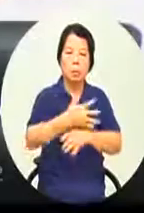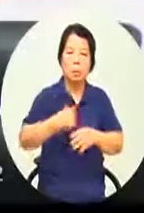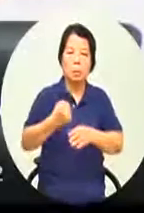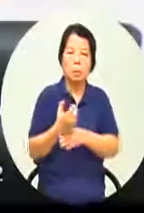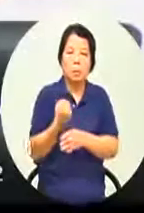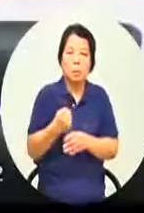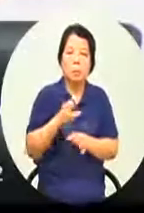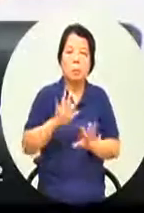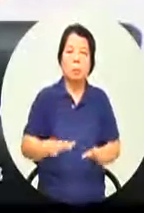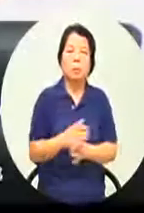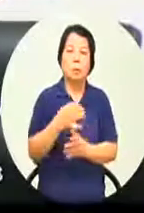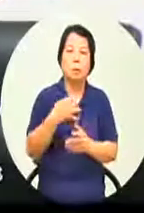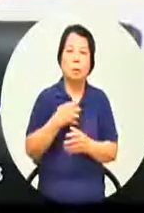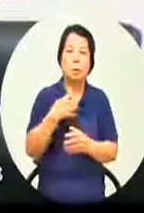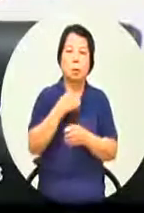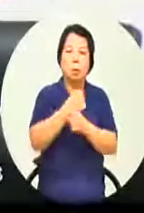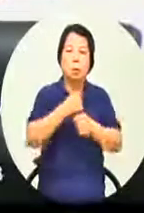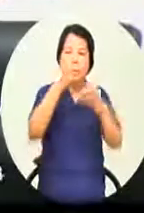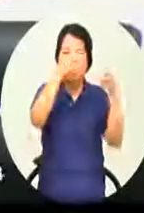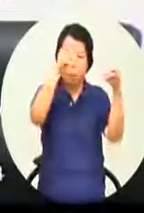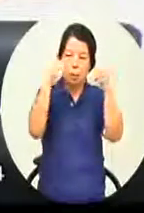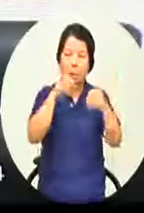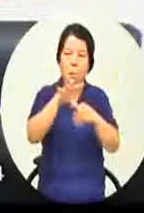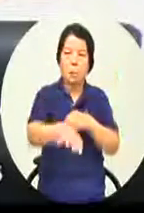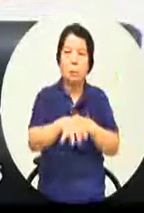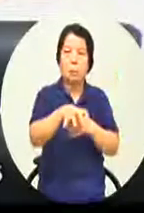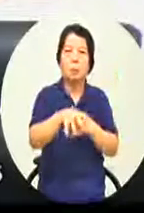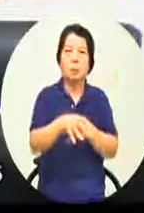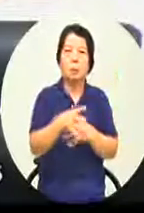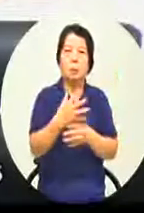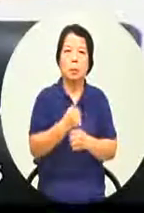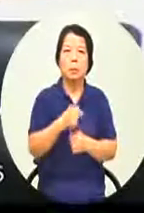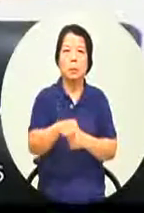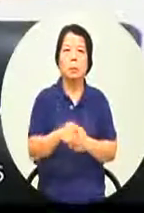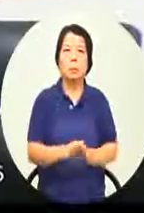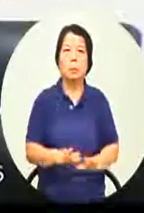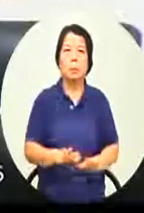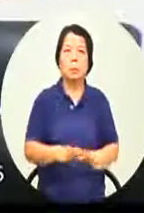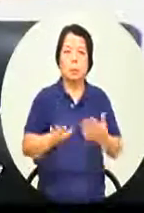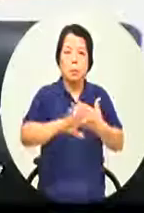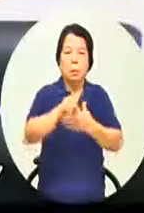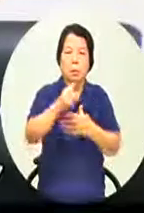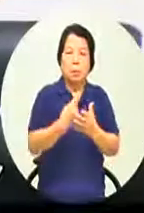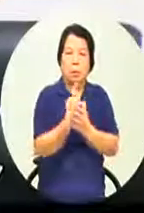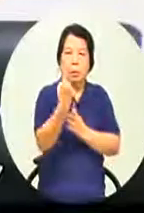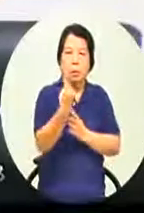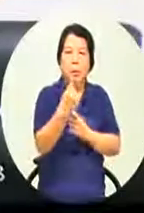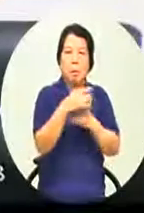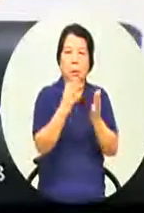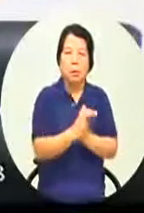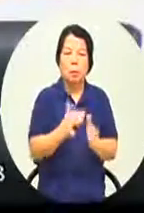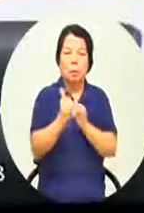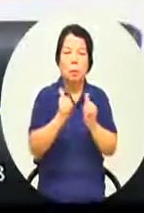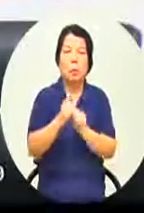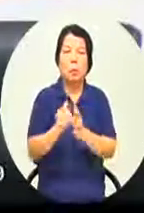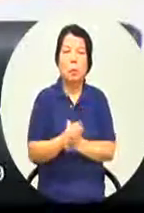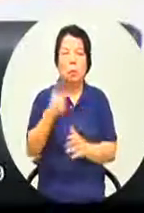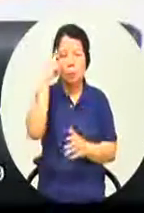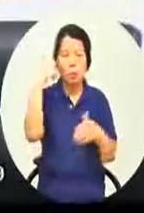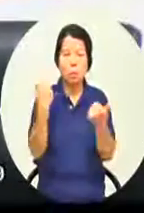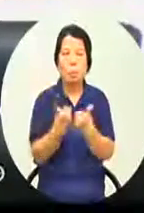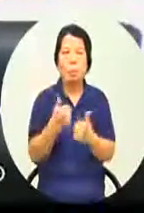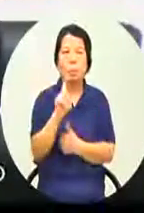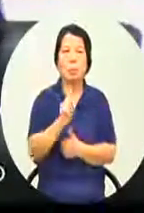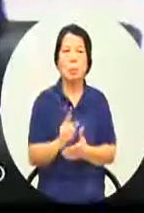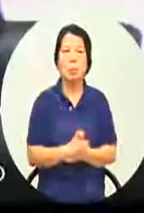在哈马星，那我请教你，之前你们其中的一项民众最反对的一项，